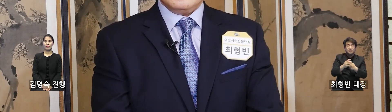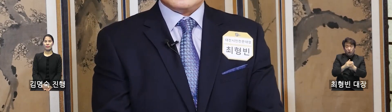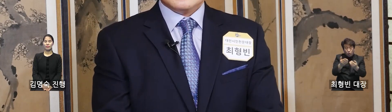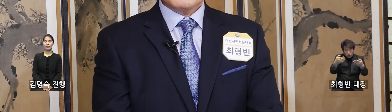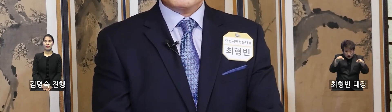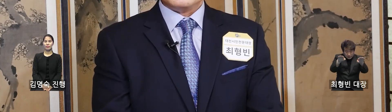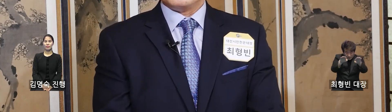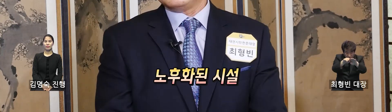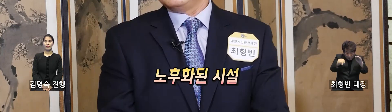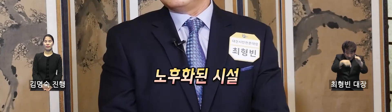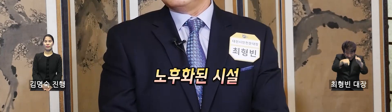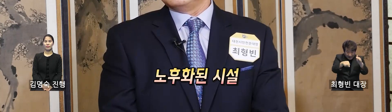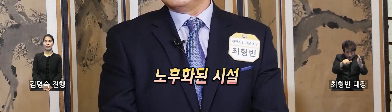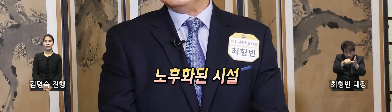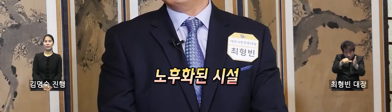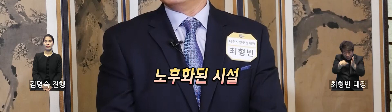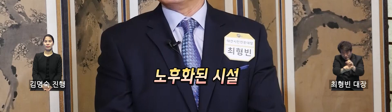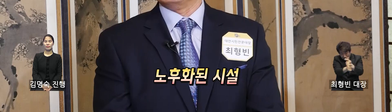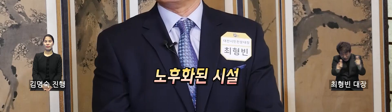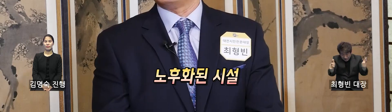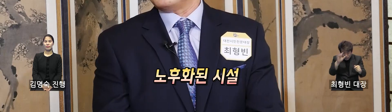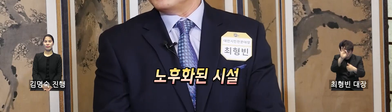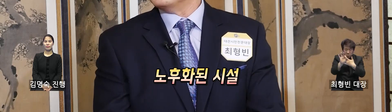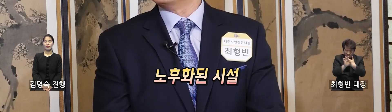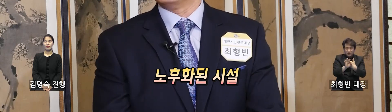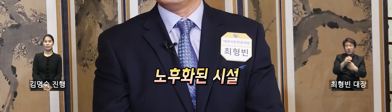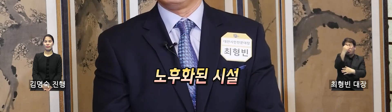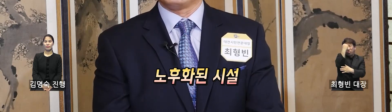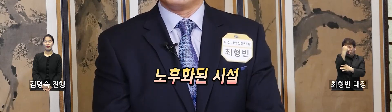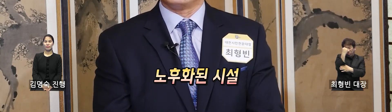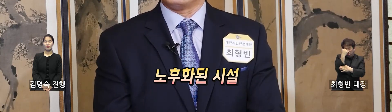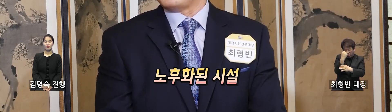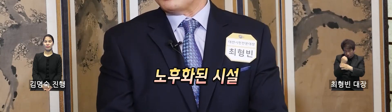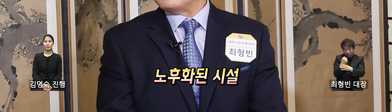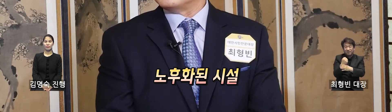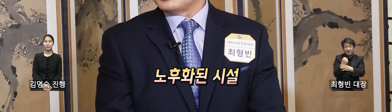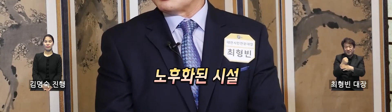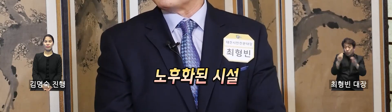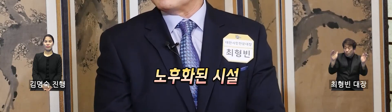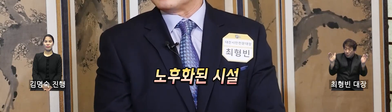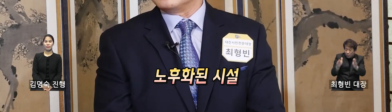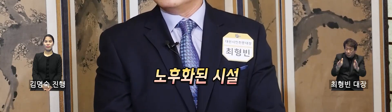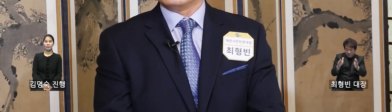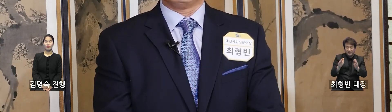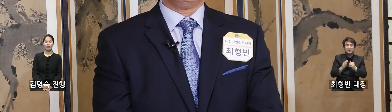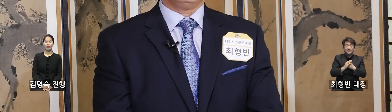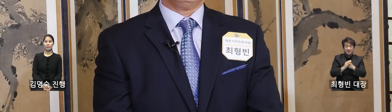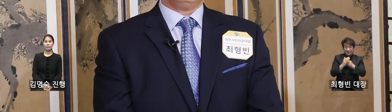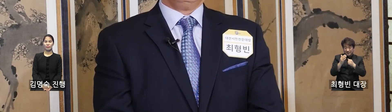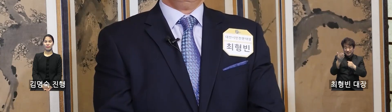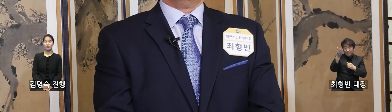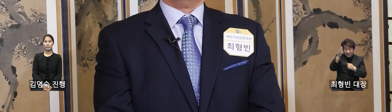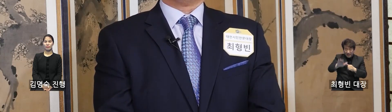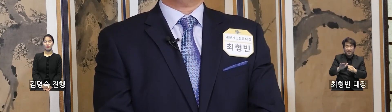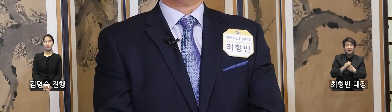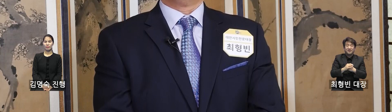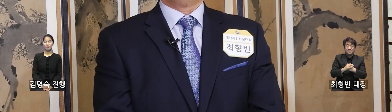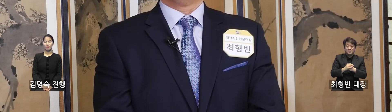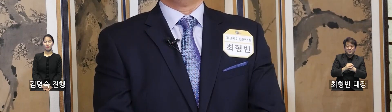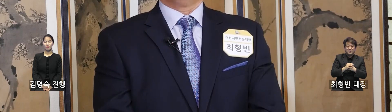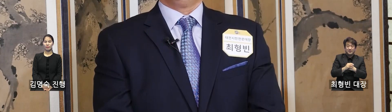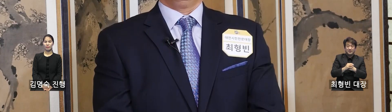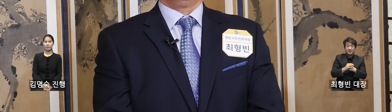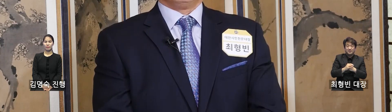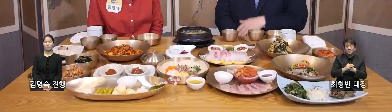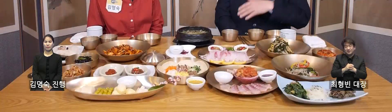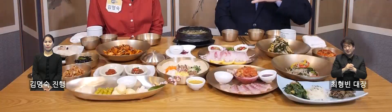지금 보면 좀 시절이 이제 20년째 되니까 조금 노후화 돼 있고 좀 좁습니다 그런데 그걸